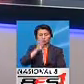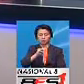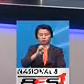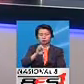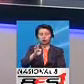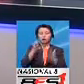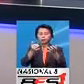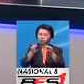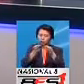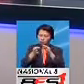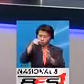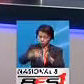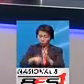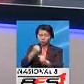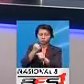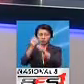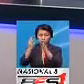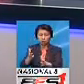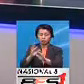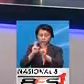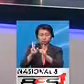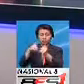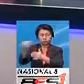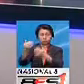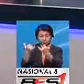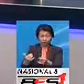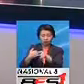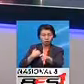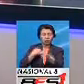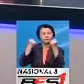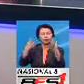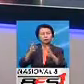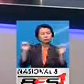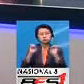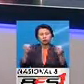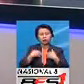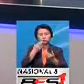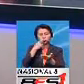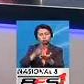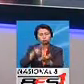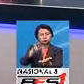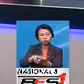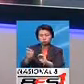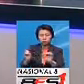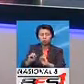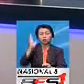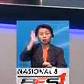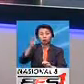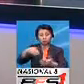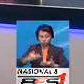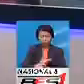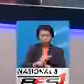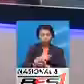mahu penjelasan lanjut adakah pekerja asing sudah ada di mana kebanyakannya tidak mempunyai dokumen yang sah akan